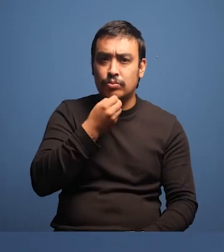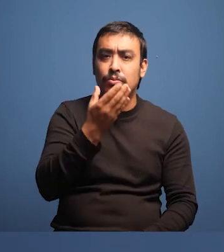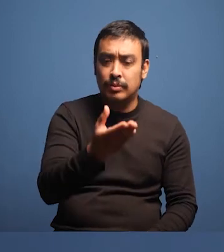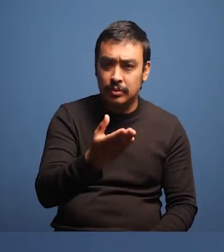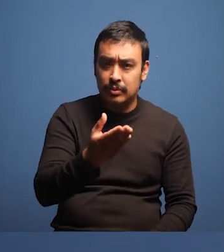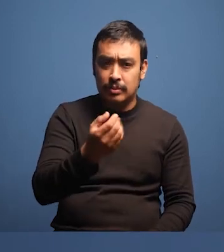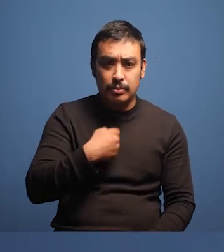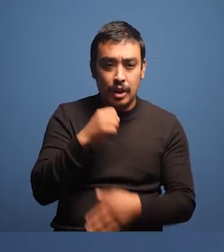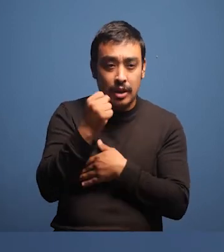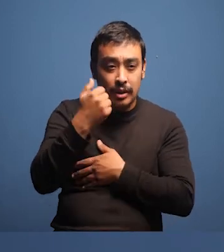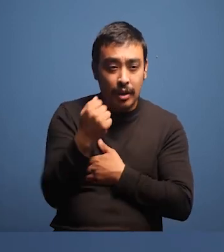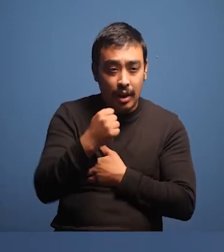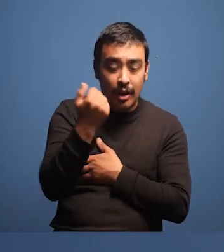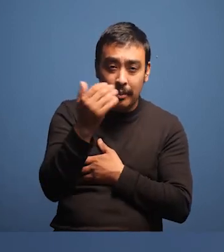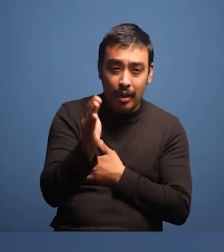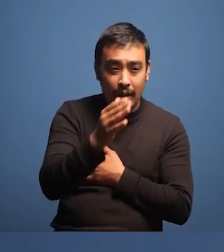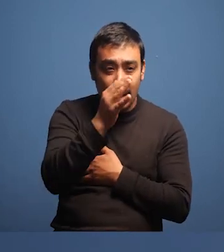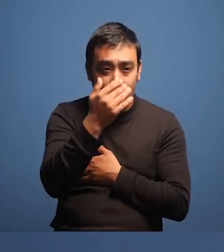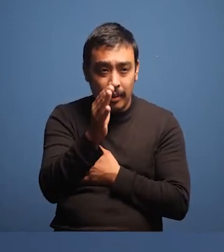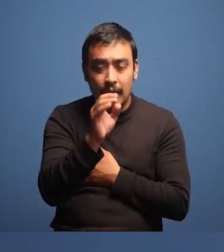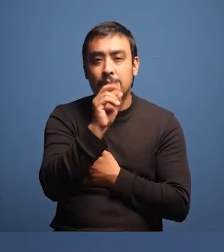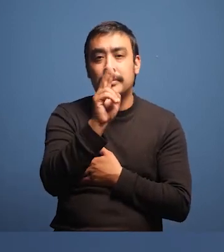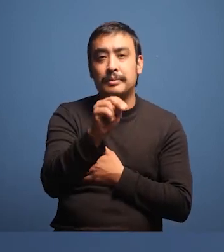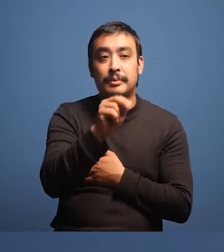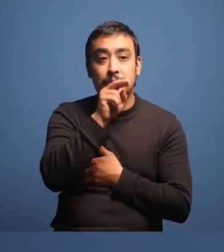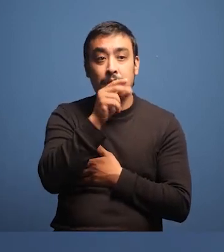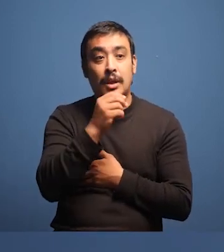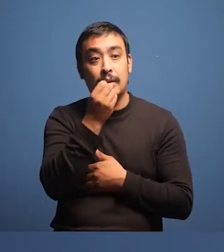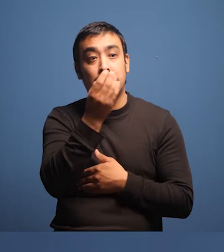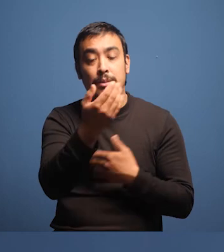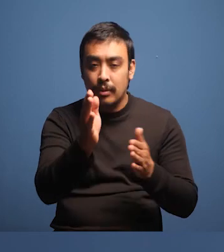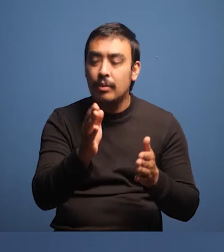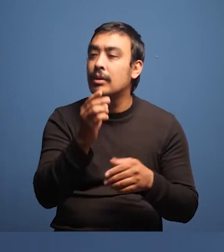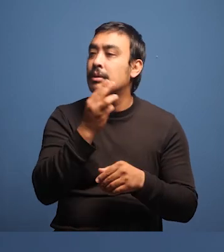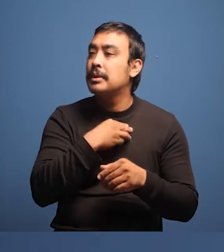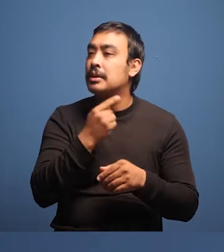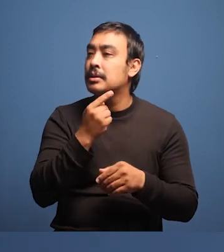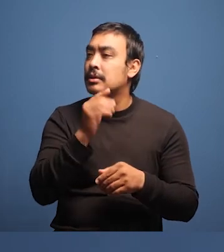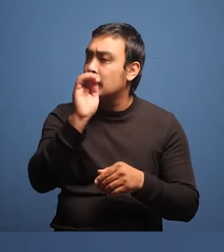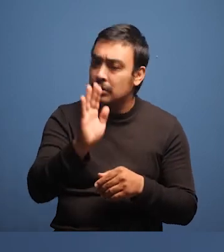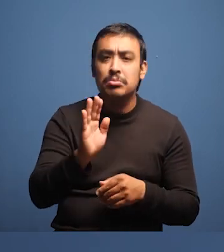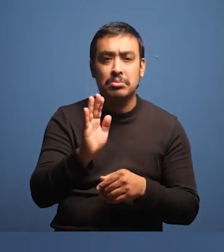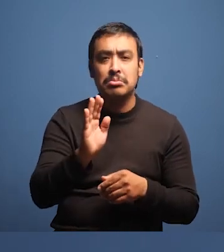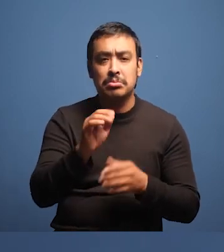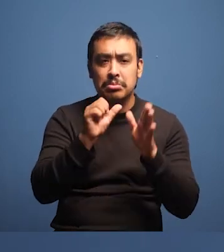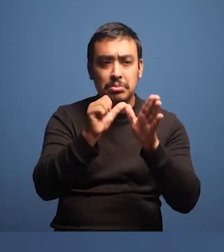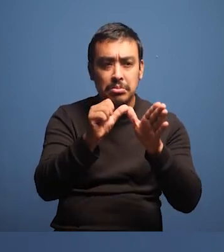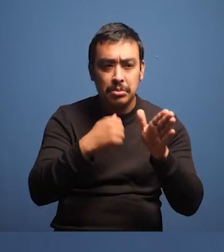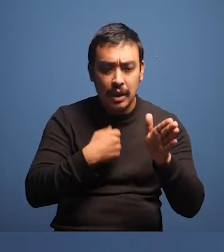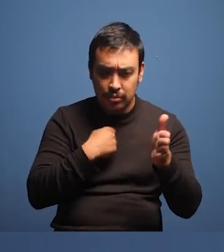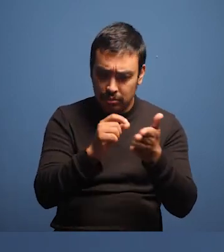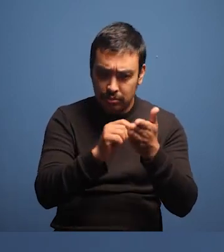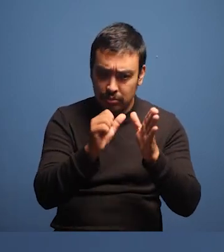मलाई बुलिङ भइरहेछ भनेर बोल्न सक्नु पऱ्यो। अनि तपाईँले बोलेपछि के गर्नु पऱ्यो त भन्दा त्यस्तो मान्छेहरू कसैले सक्छन् आफूले रिप्लाई गर्न सक्नुहुन्छ भने